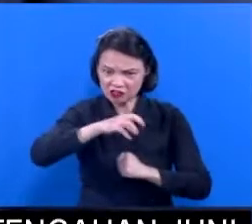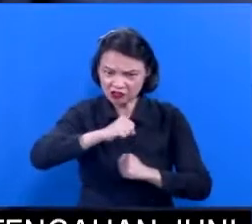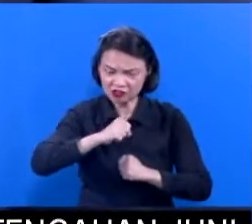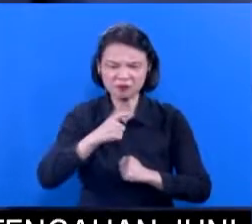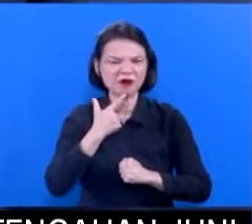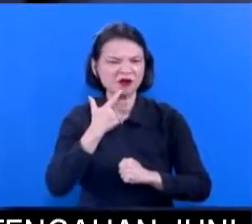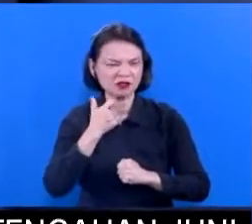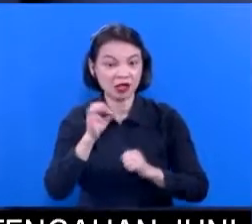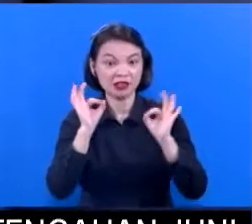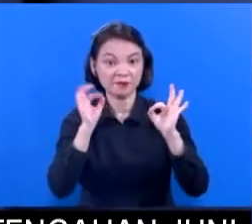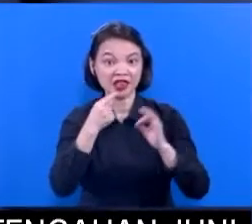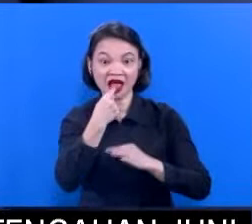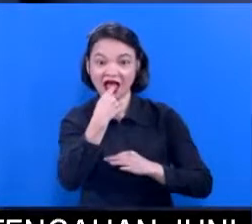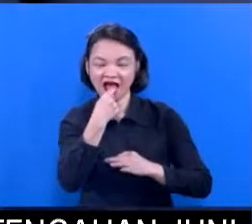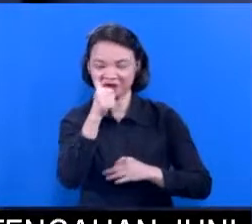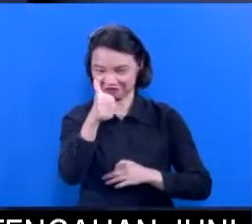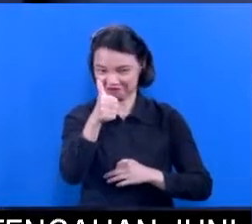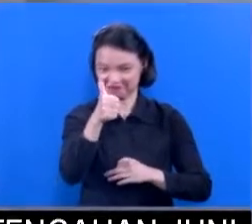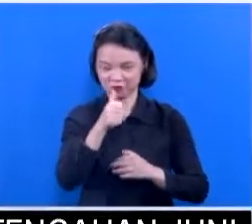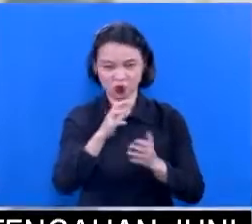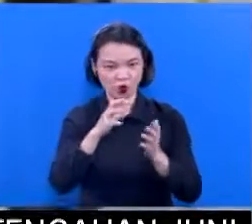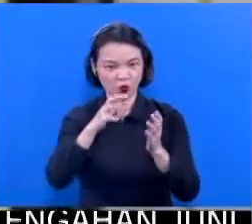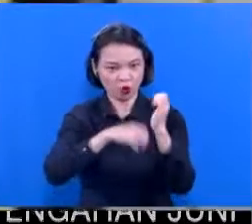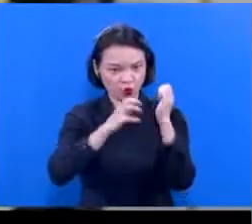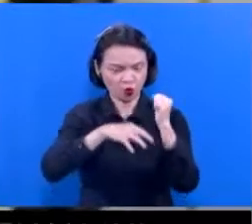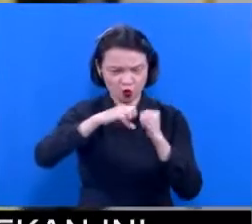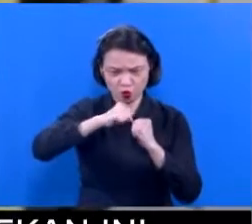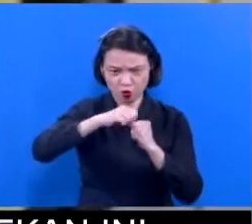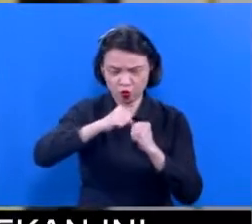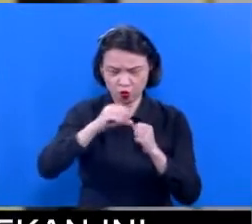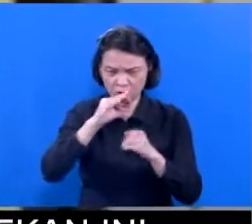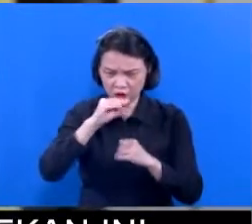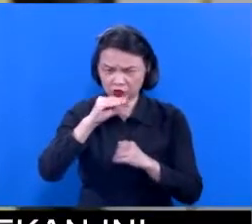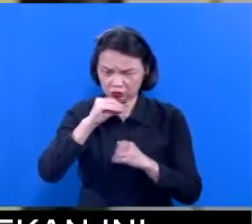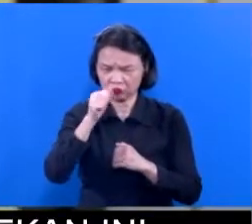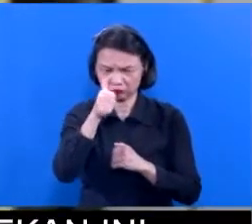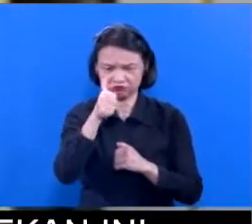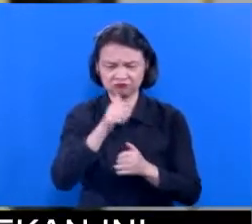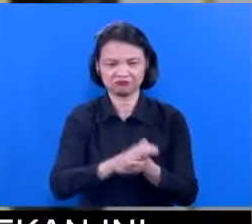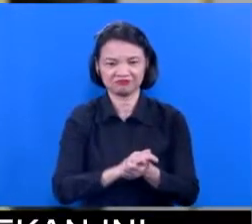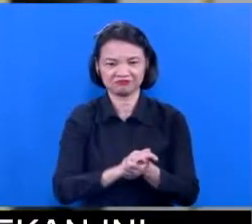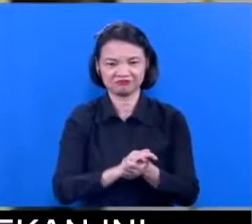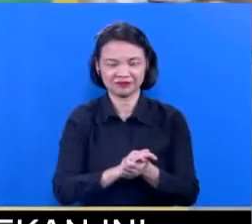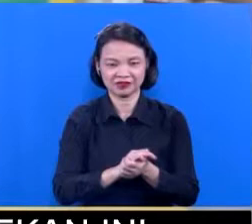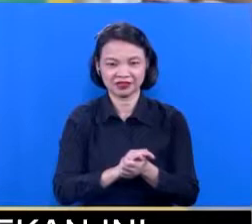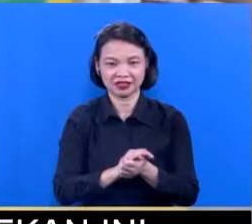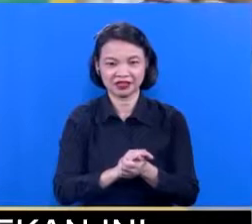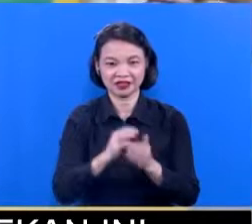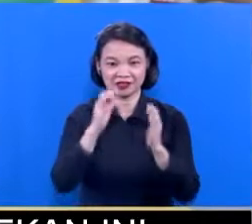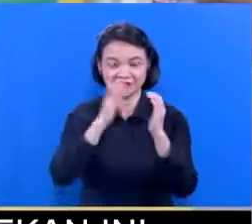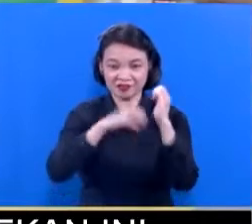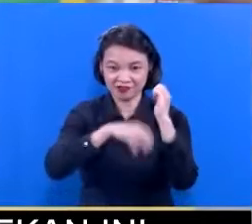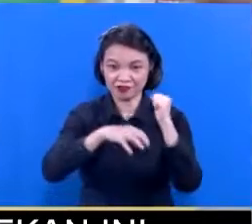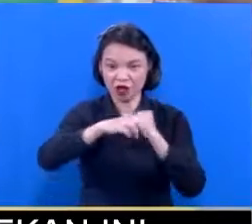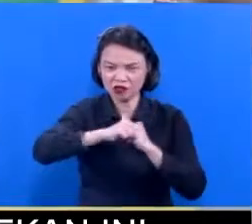tepat di lidah saya, santannya kental gitu. Lebih enak tuh di santan aja. Santannya. Santan ada.